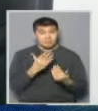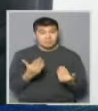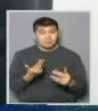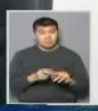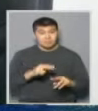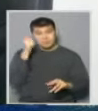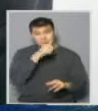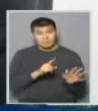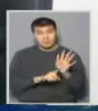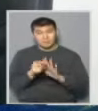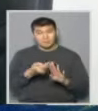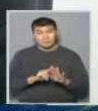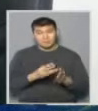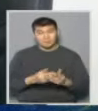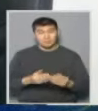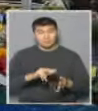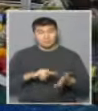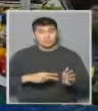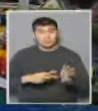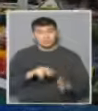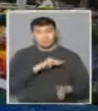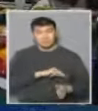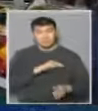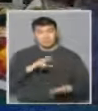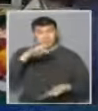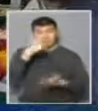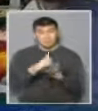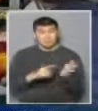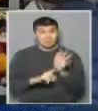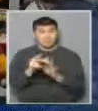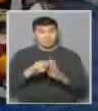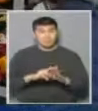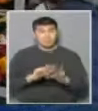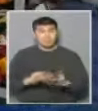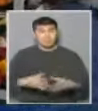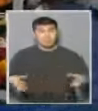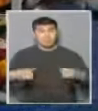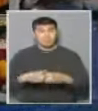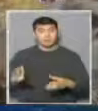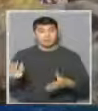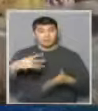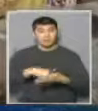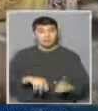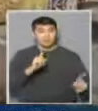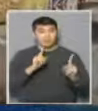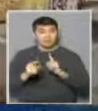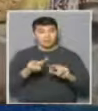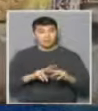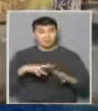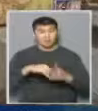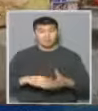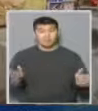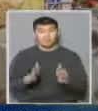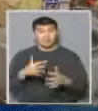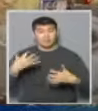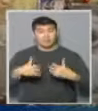биыл ақырындап жұмыс жасалатыр. Мемлекет басшысы Қасым Жомарт Тоқаев ұлттық инвесторлар кеңесінің отырысында шағын және